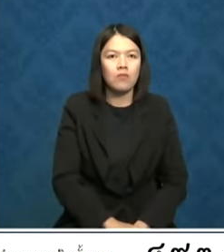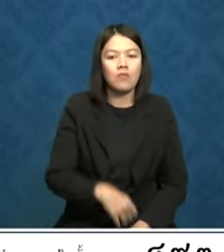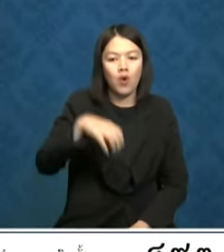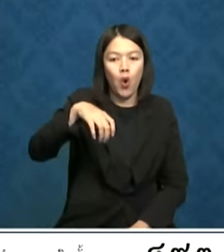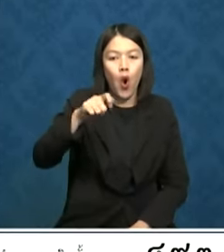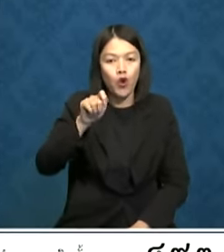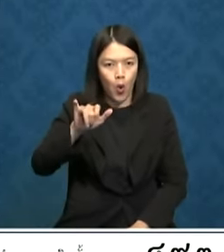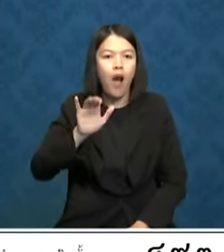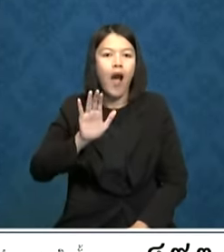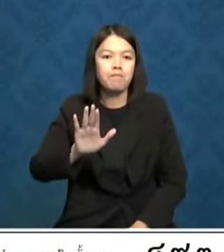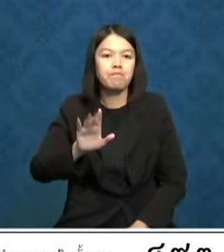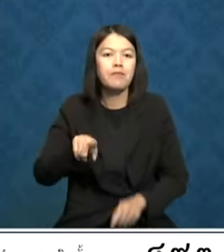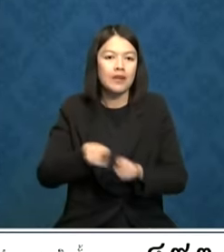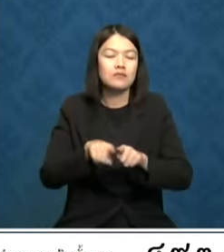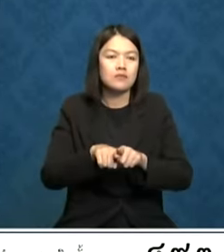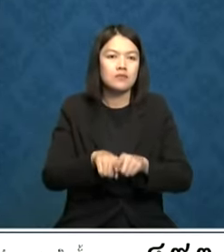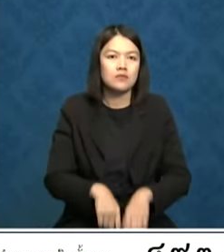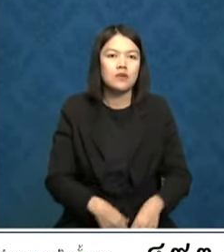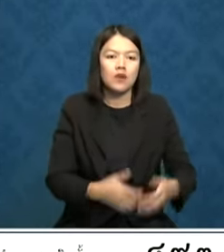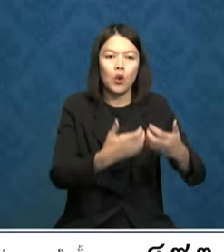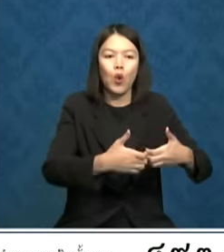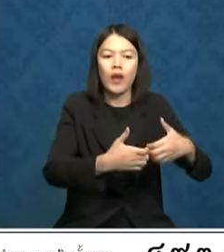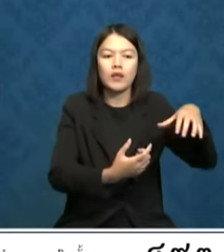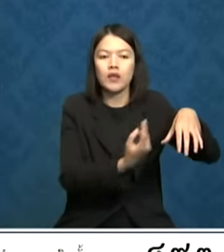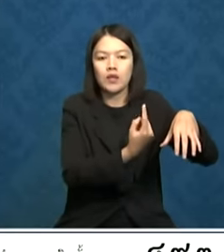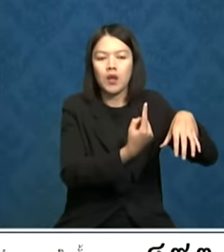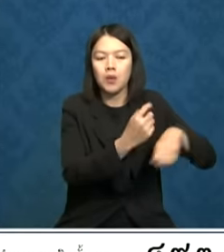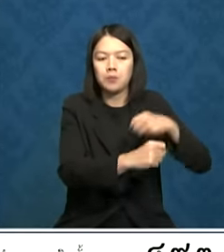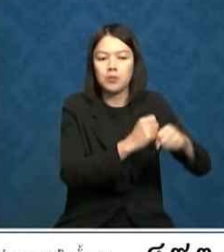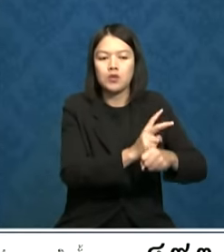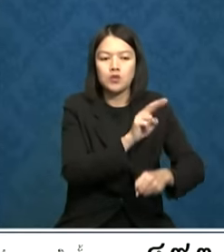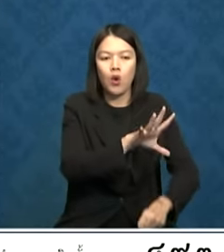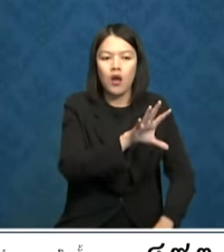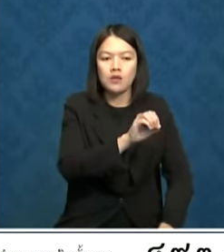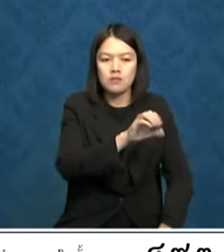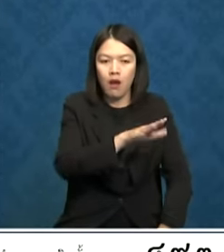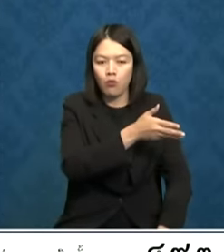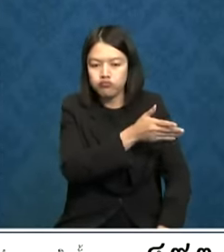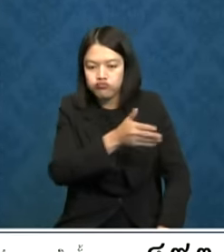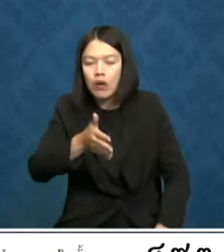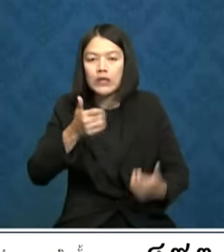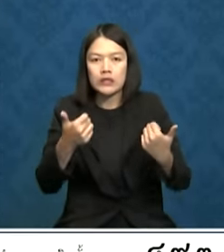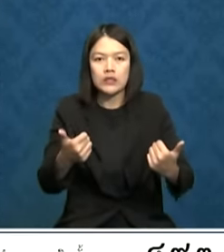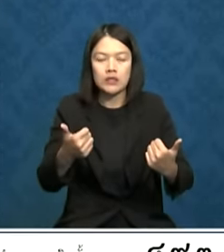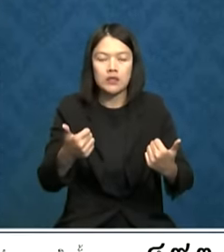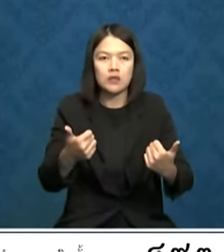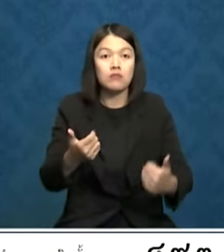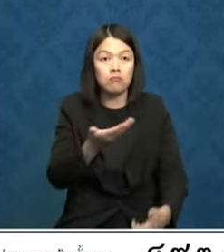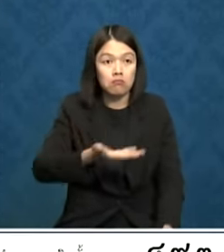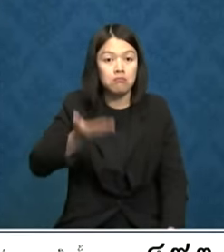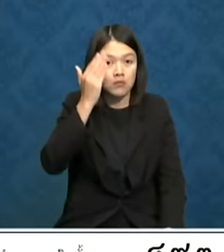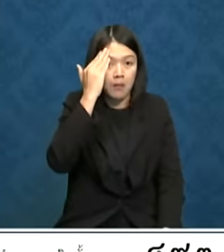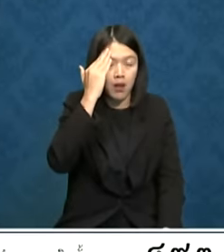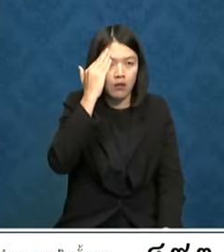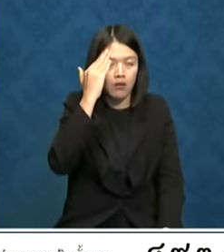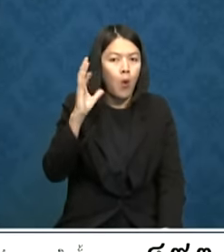เภสัชกรรมเองด้วยค่ะคือโรงงานนี้ผลิตที่เดียวตั้งแต่ปี 2555เป็นต้นมาค่ะทุกท่านทราบมคะว่า